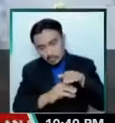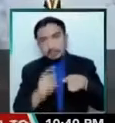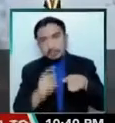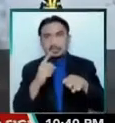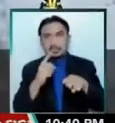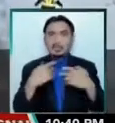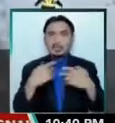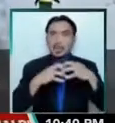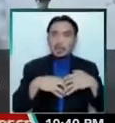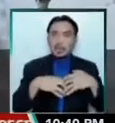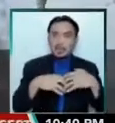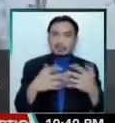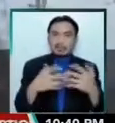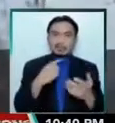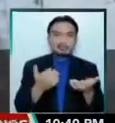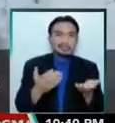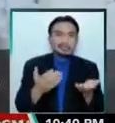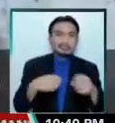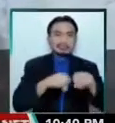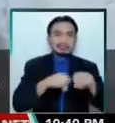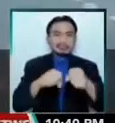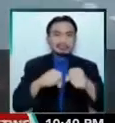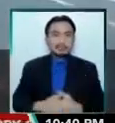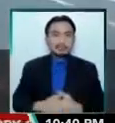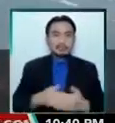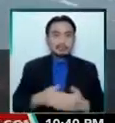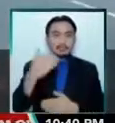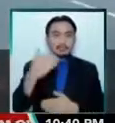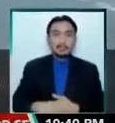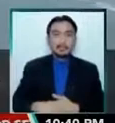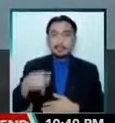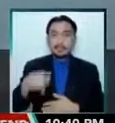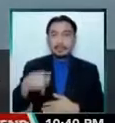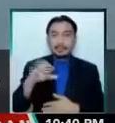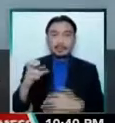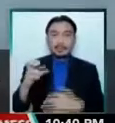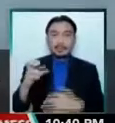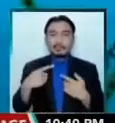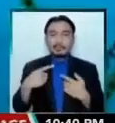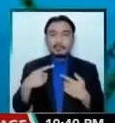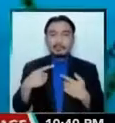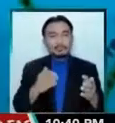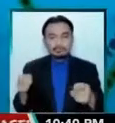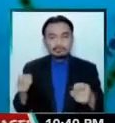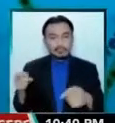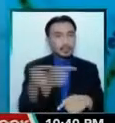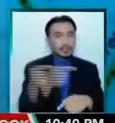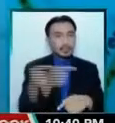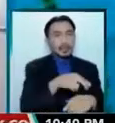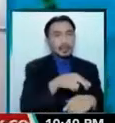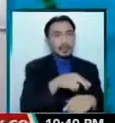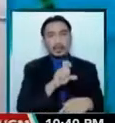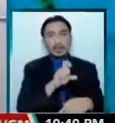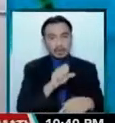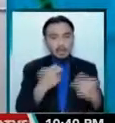Ang isasaray mula sa tapat ng HK Sun Plaza sa Pasay City hanggang flyover ng EDSA Rojas Boulevard. Naglabas naman ang mga